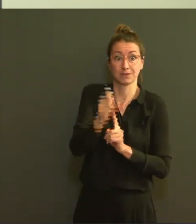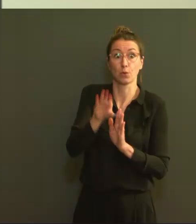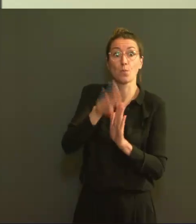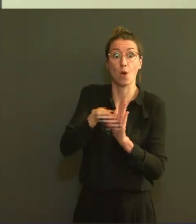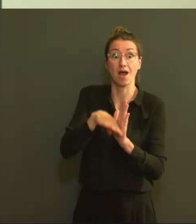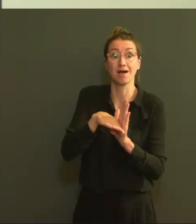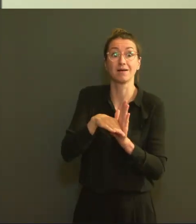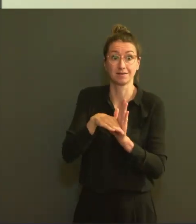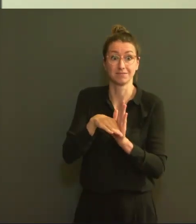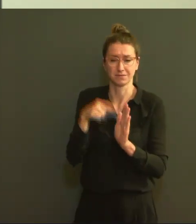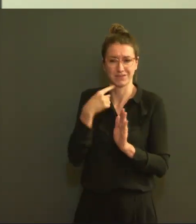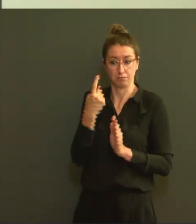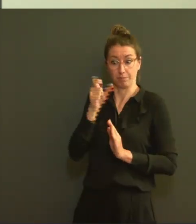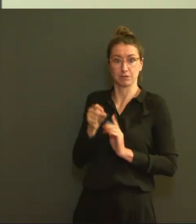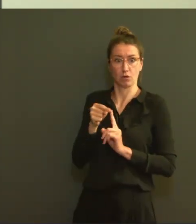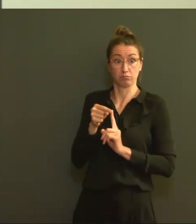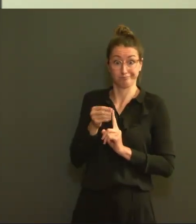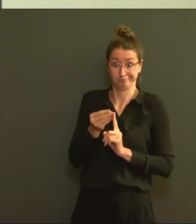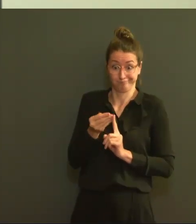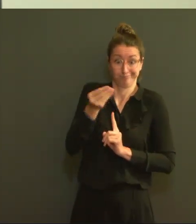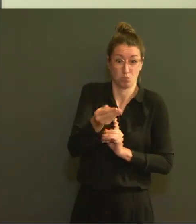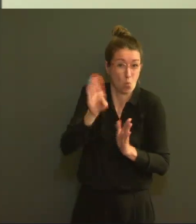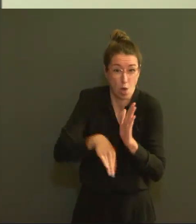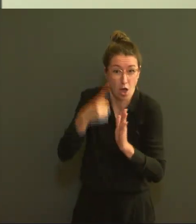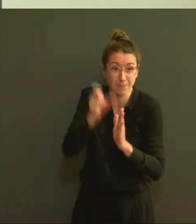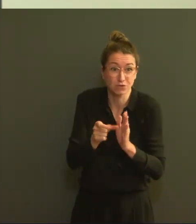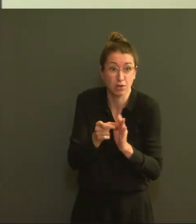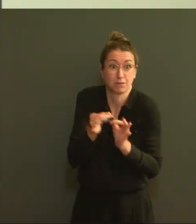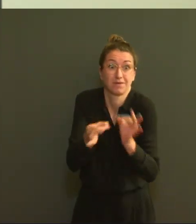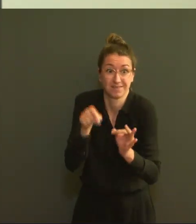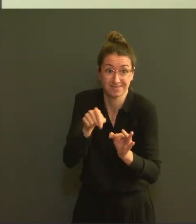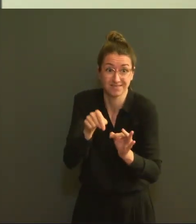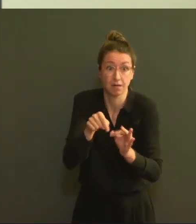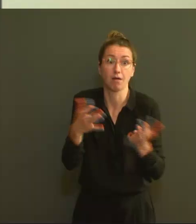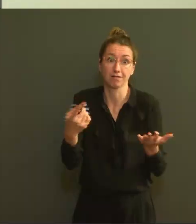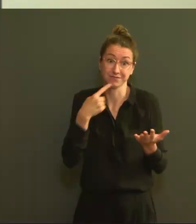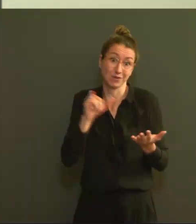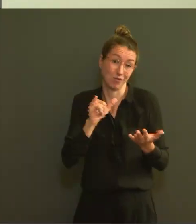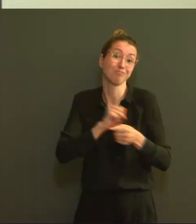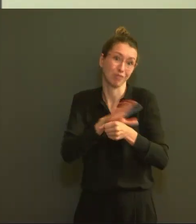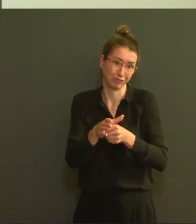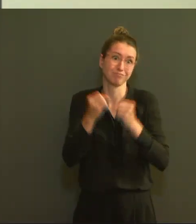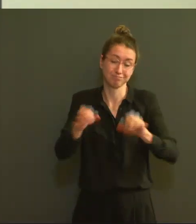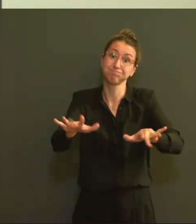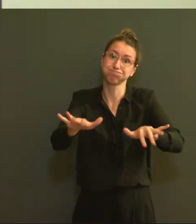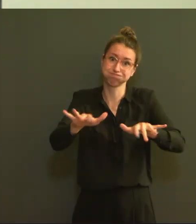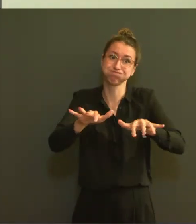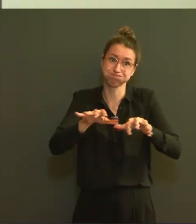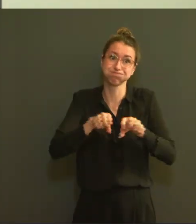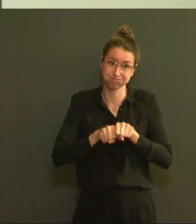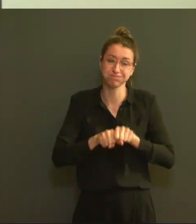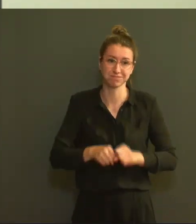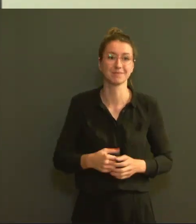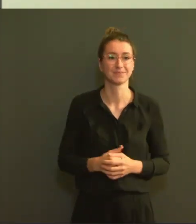contaminer moins d'une personne et l'épidémie va progressivement disparaître. D'un autre côté,